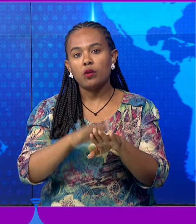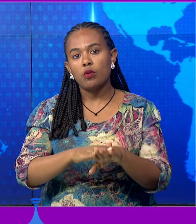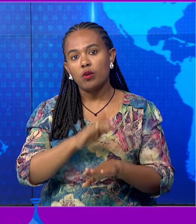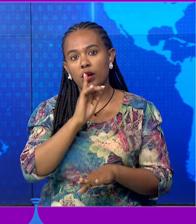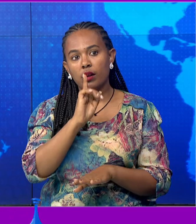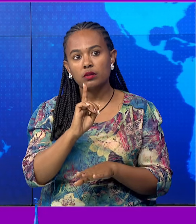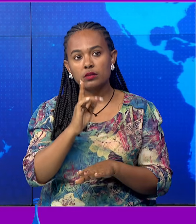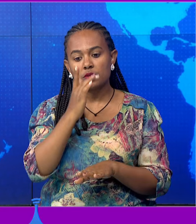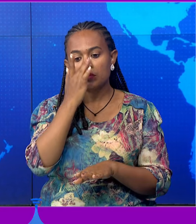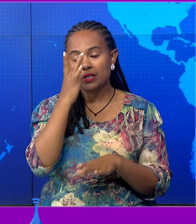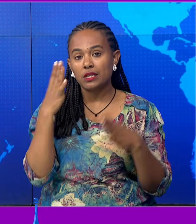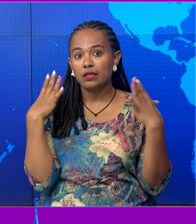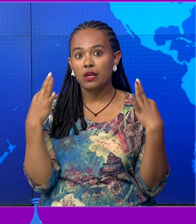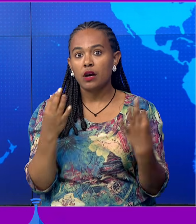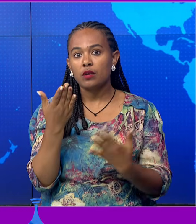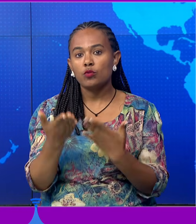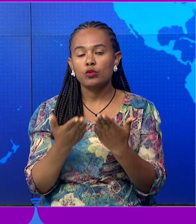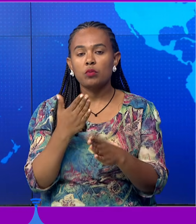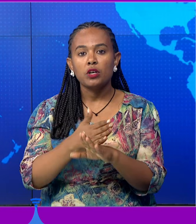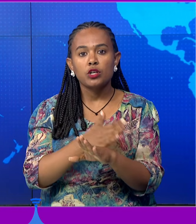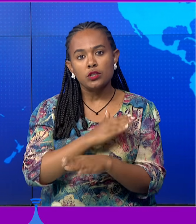ብለን የጤና አገልግሎትን ማሻሻል አይደለም፣